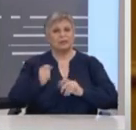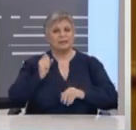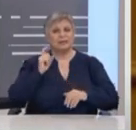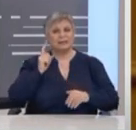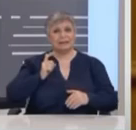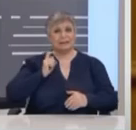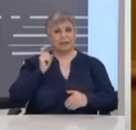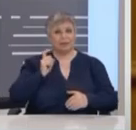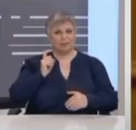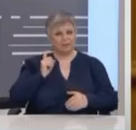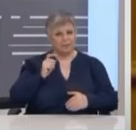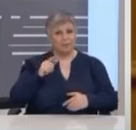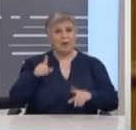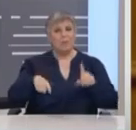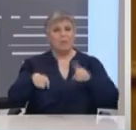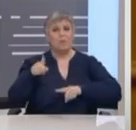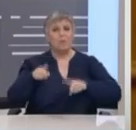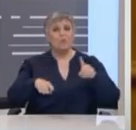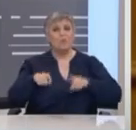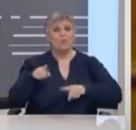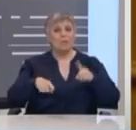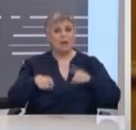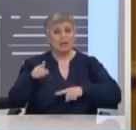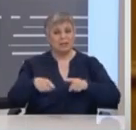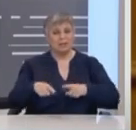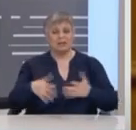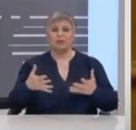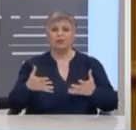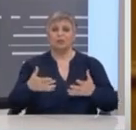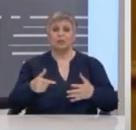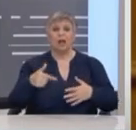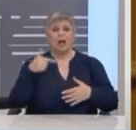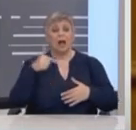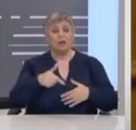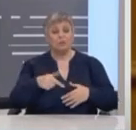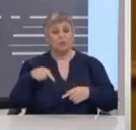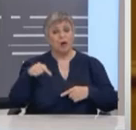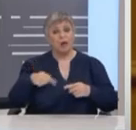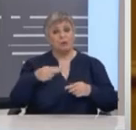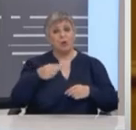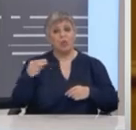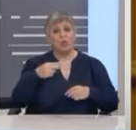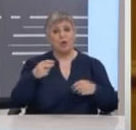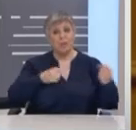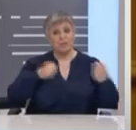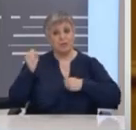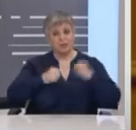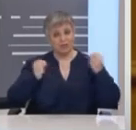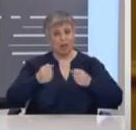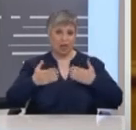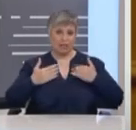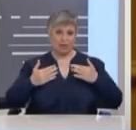υπήρξε η προσπάθεια ορισμένων να συγκροτήσουν διαφωνίες σε άλλα ζητήματα. Άλλοι με σοβαρό τρόπο τα